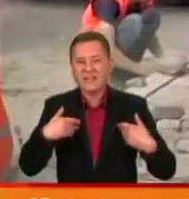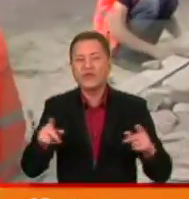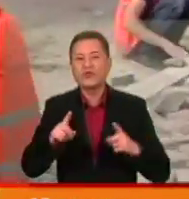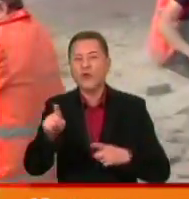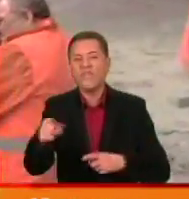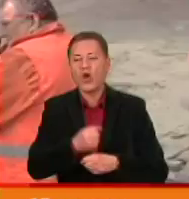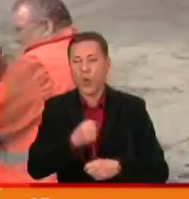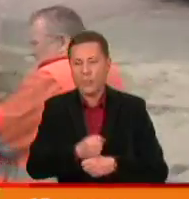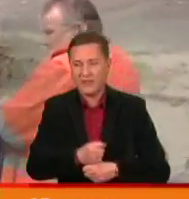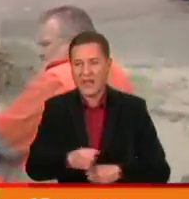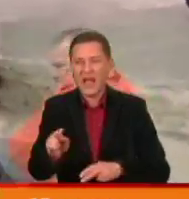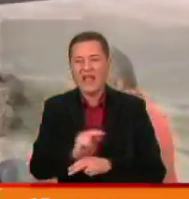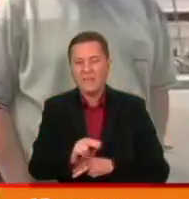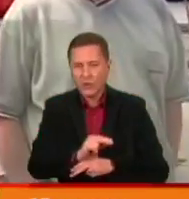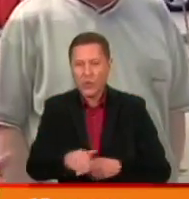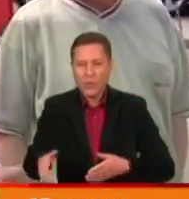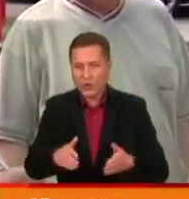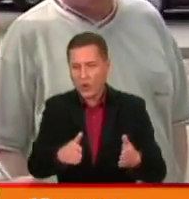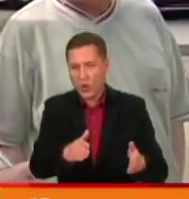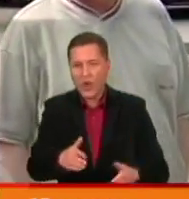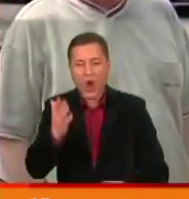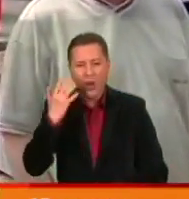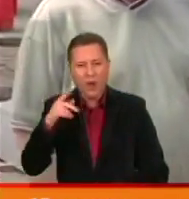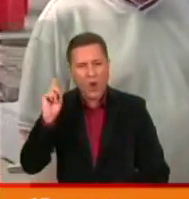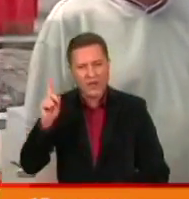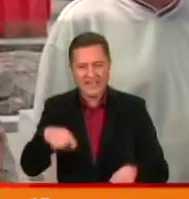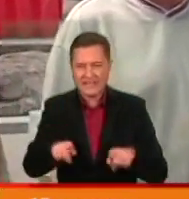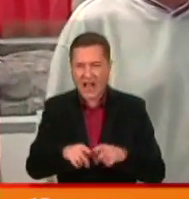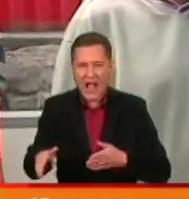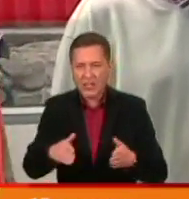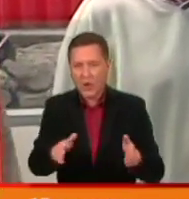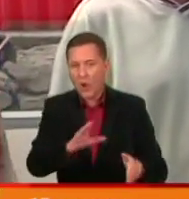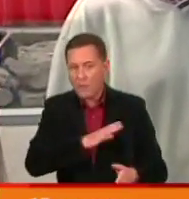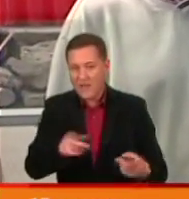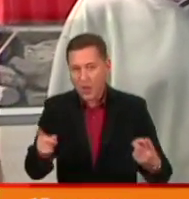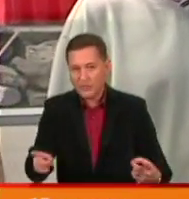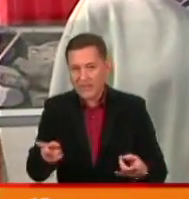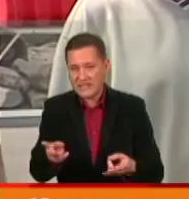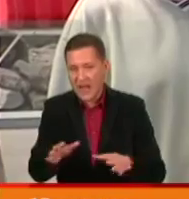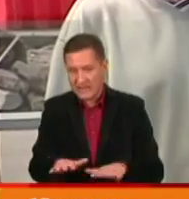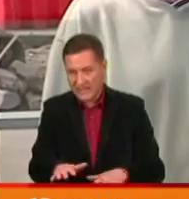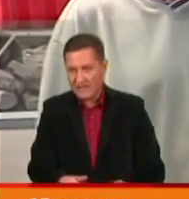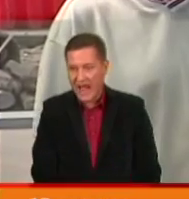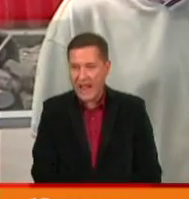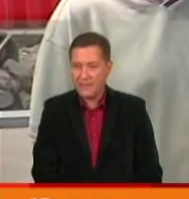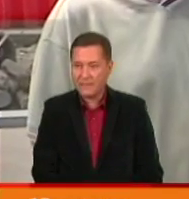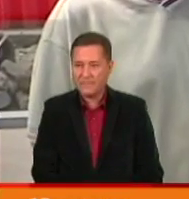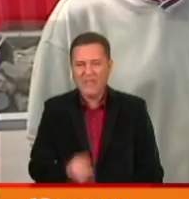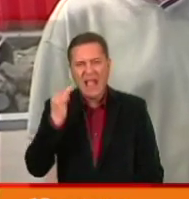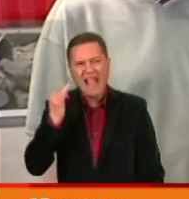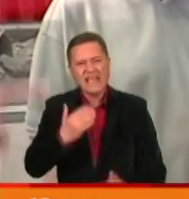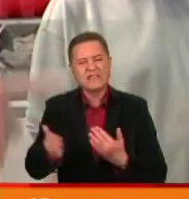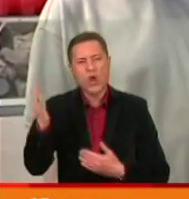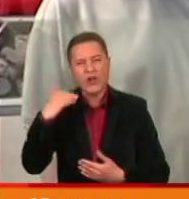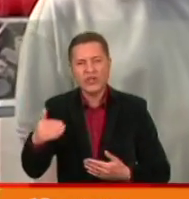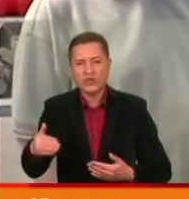цікаве? А ти по телеку показуєш? Колись така дорога була. От участок оставляють. Історичний. А, це